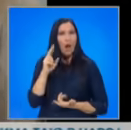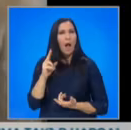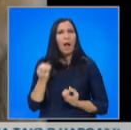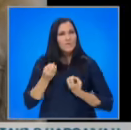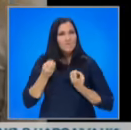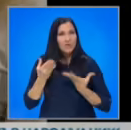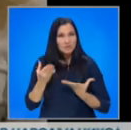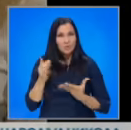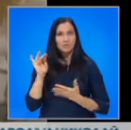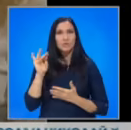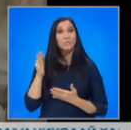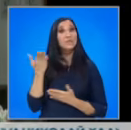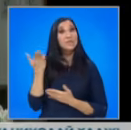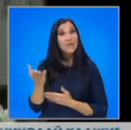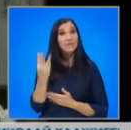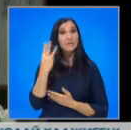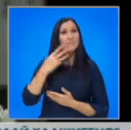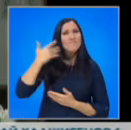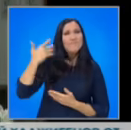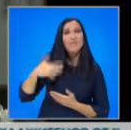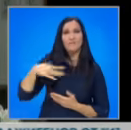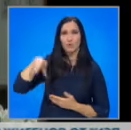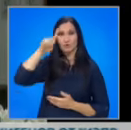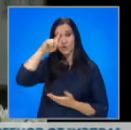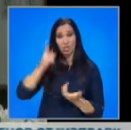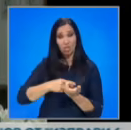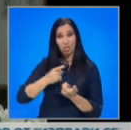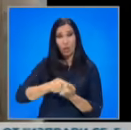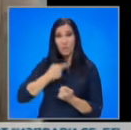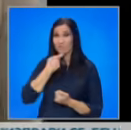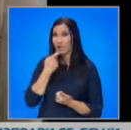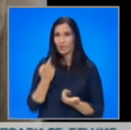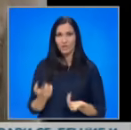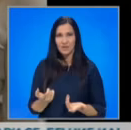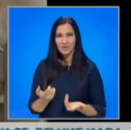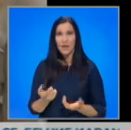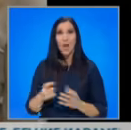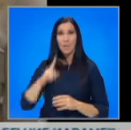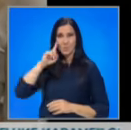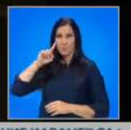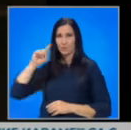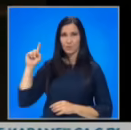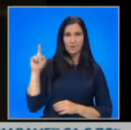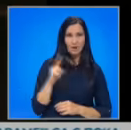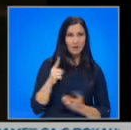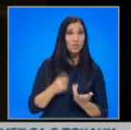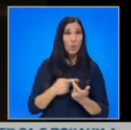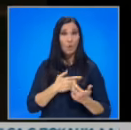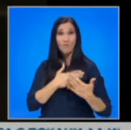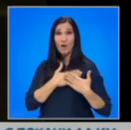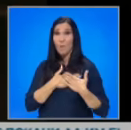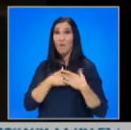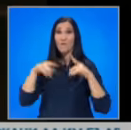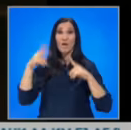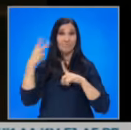е възможно да бъдеш с тези три невероятни жени толкова години? По цял ден. Толкова любов на